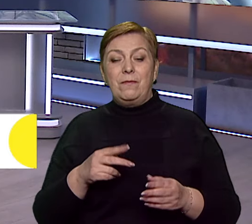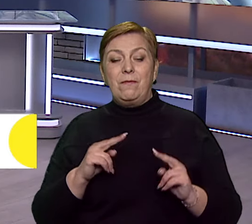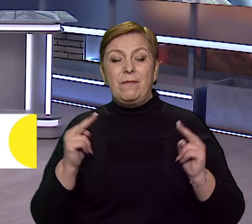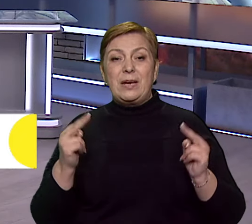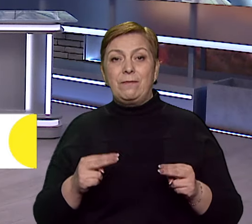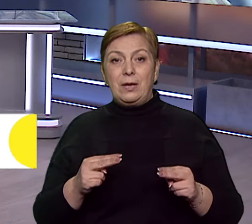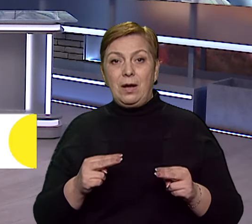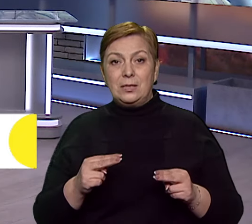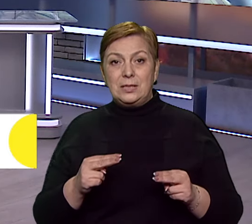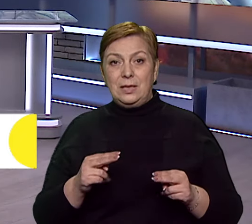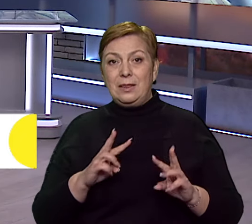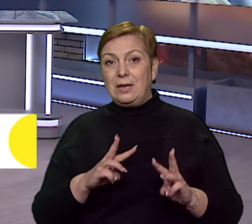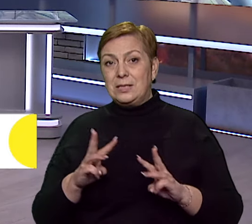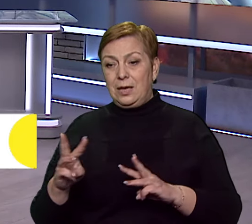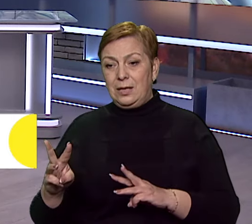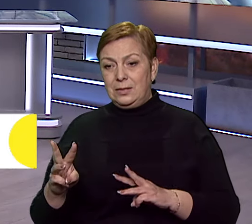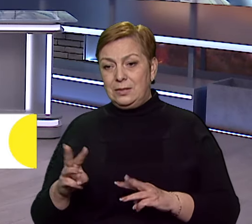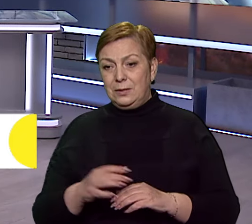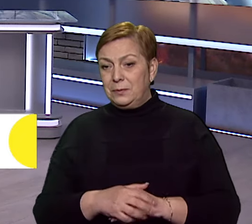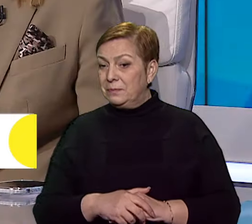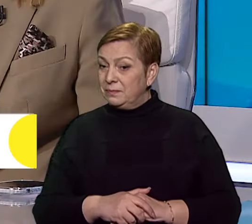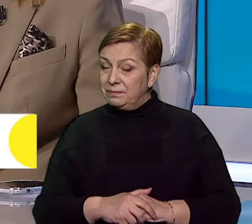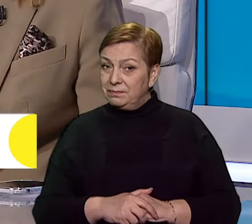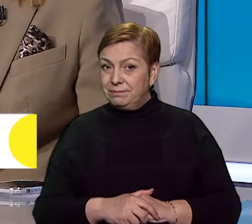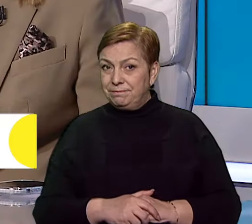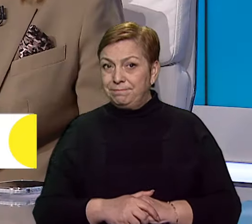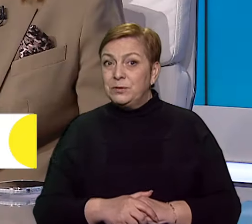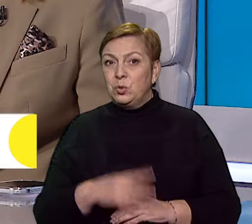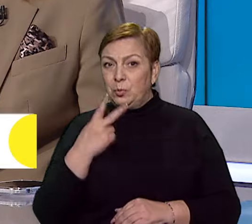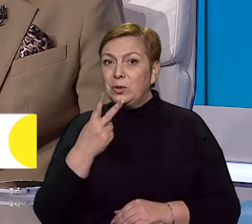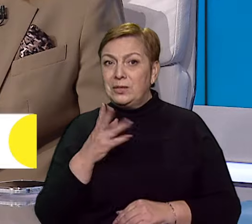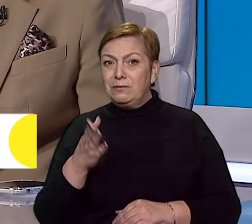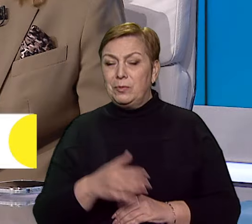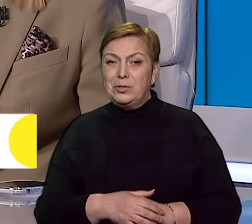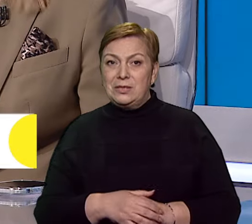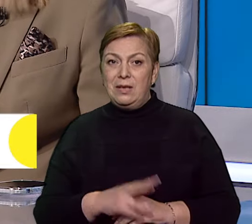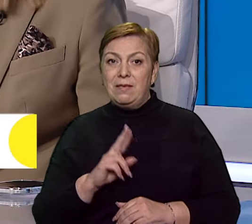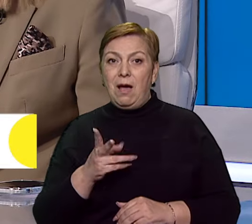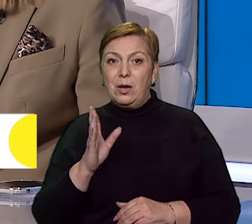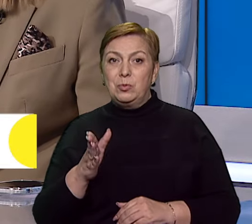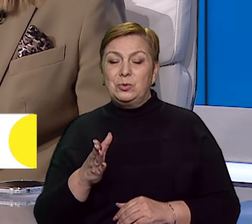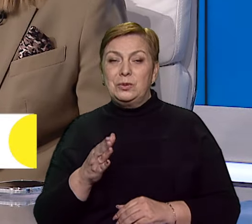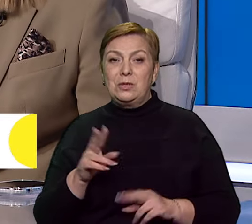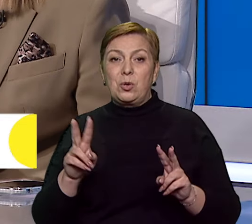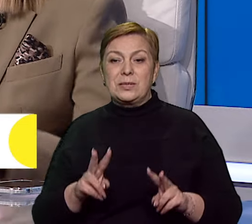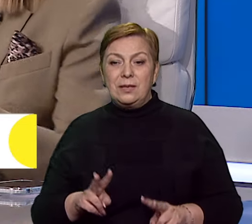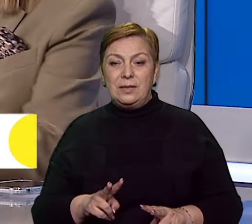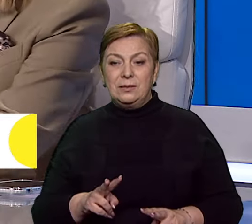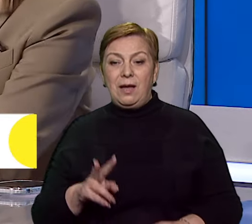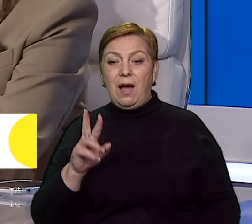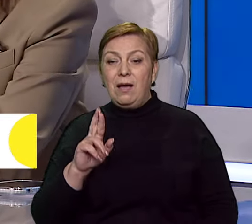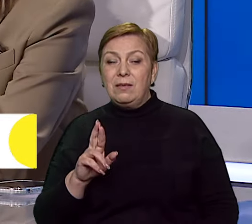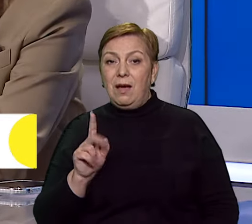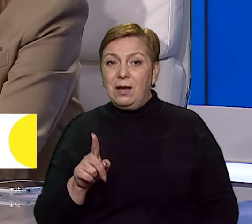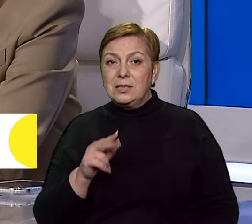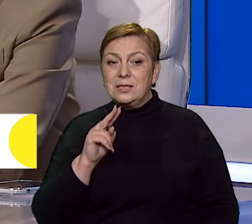пане всі. Павле, ще одне питання, просто мало часу. Подивимось, як будуть розглядати, яке рішення врешті ухвалять. Я звернув увагу ще на